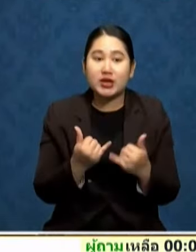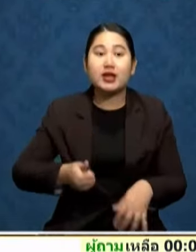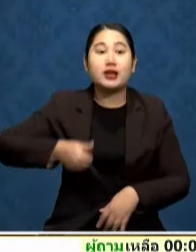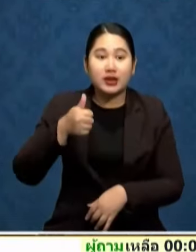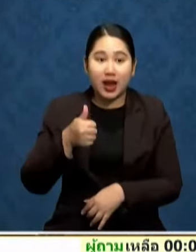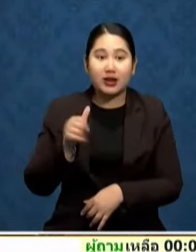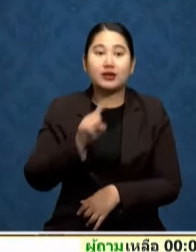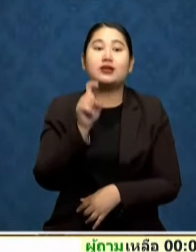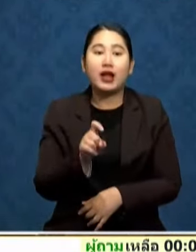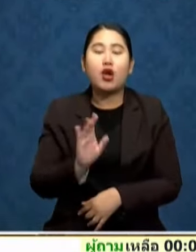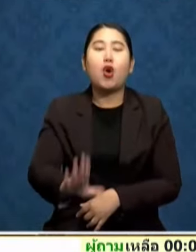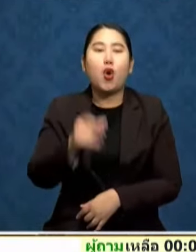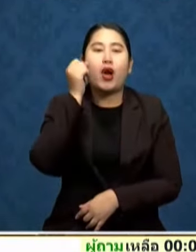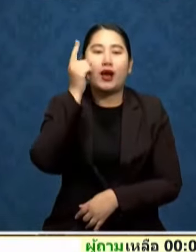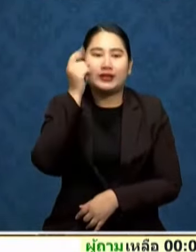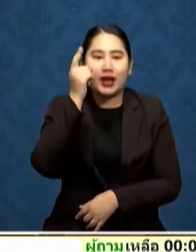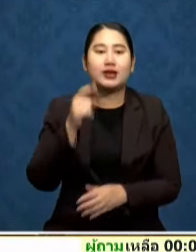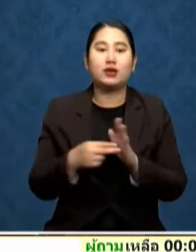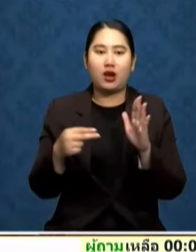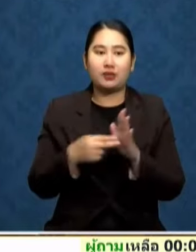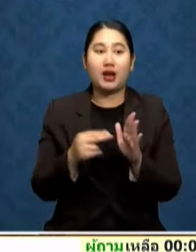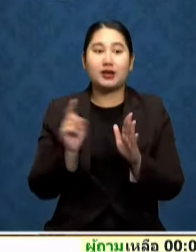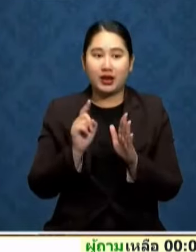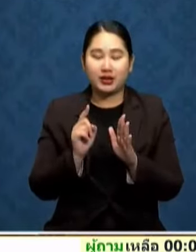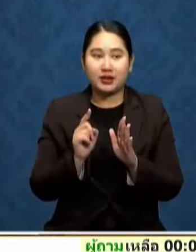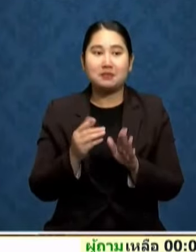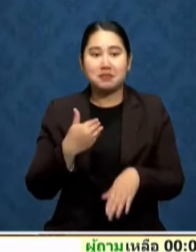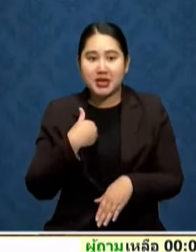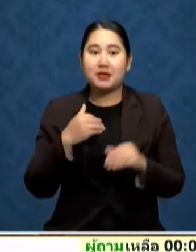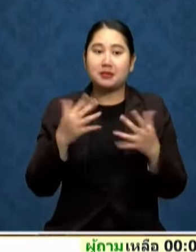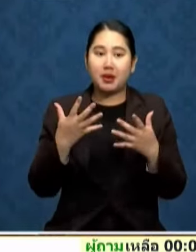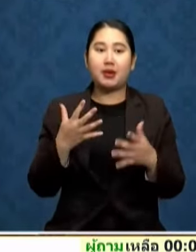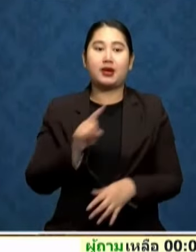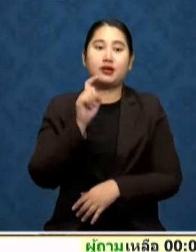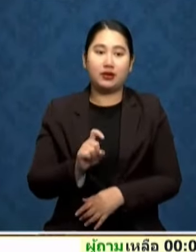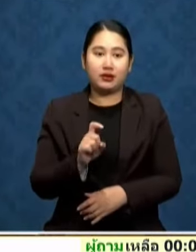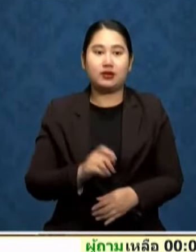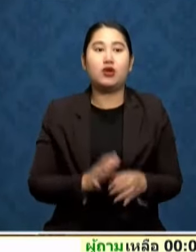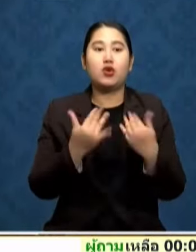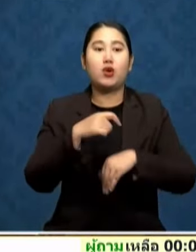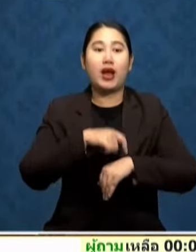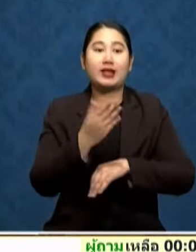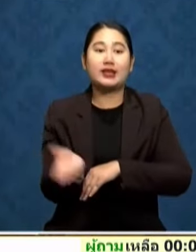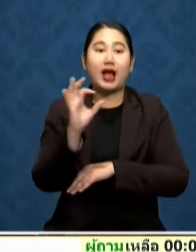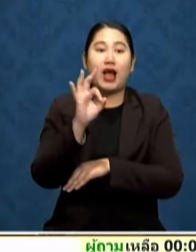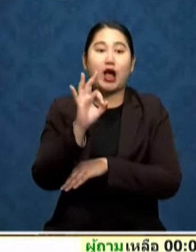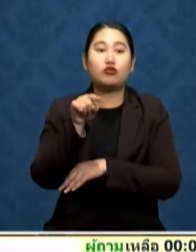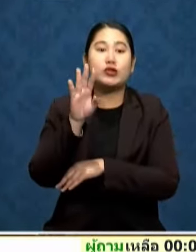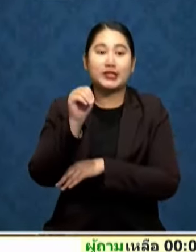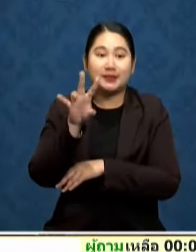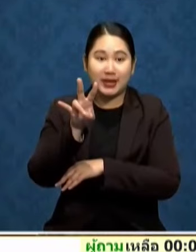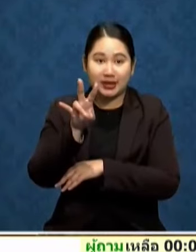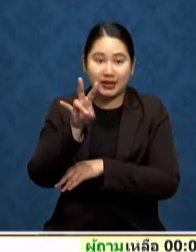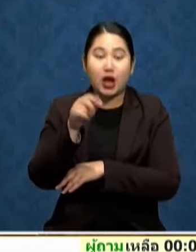ได้ถึงบางอ้อว่าแล้วสุดท้ายมีหรือไม่มีวันนี้เวลา 9:47